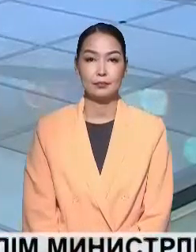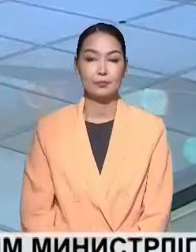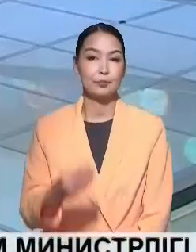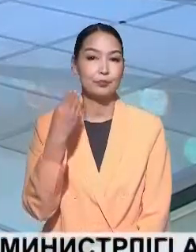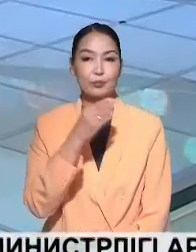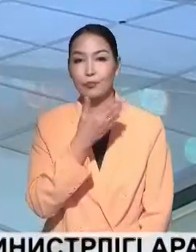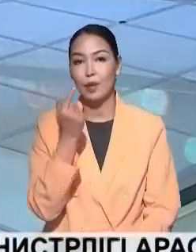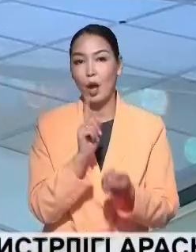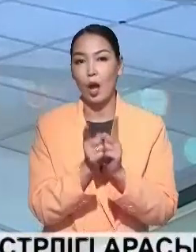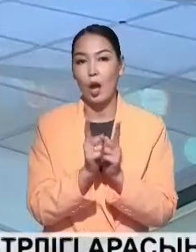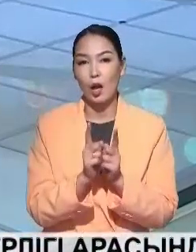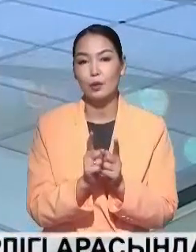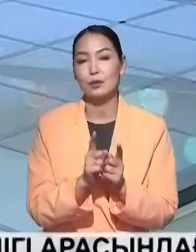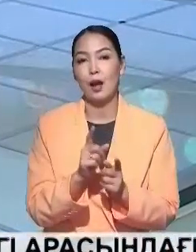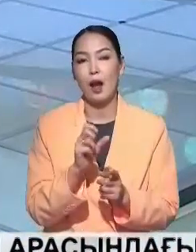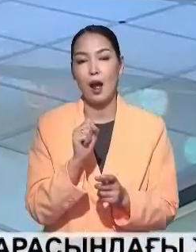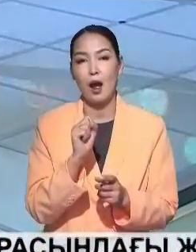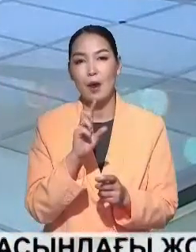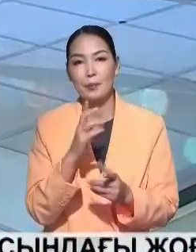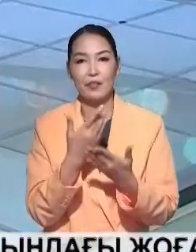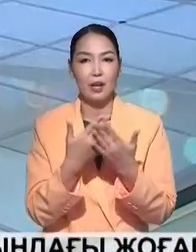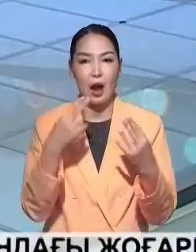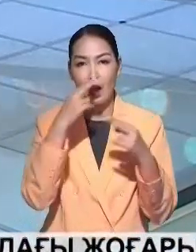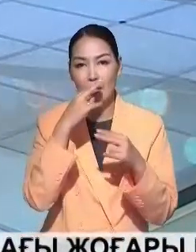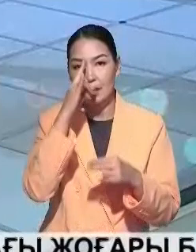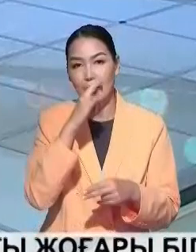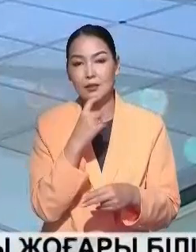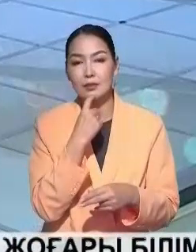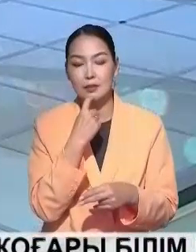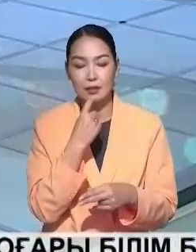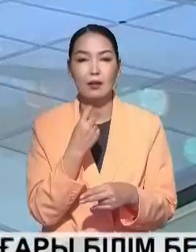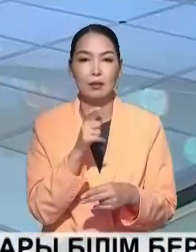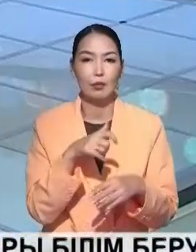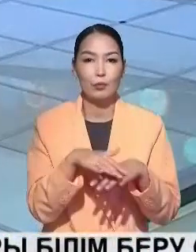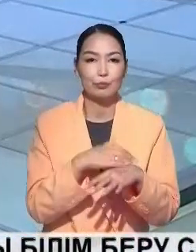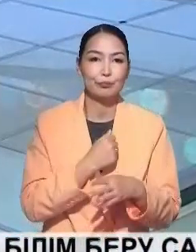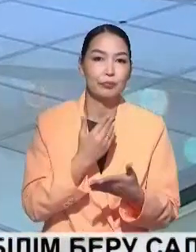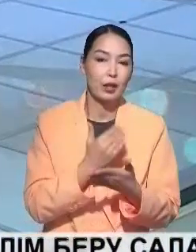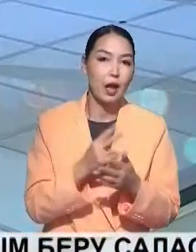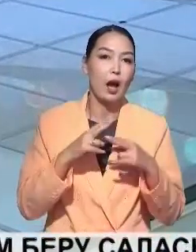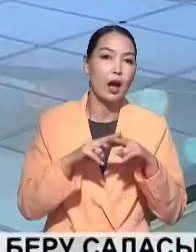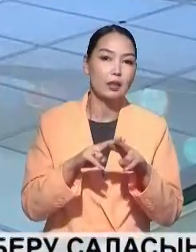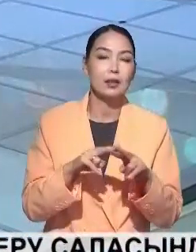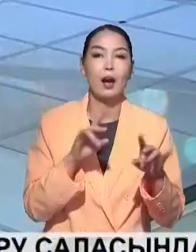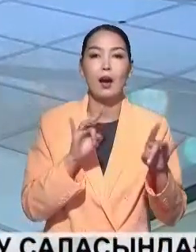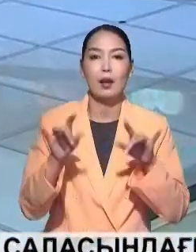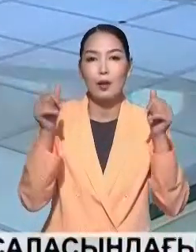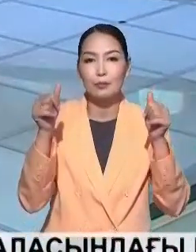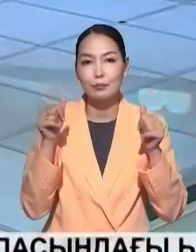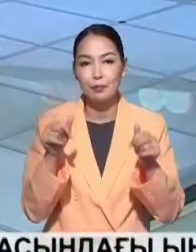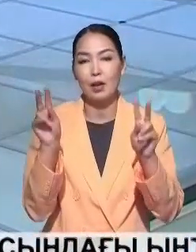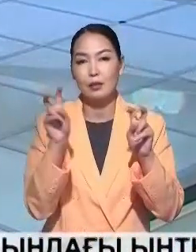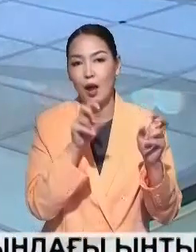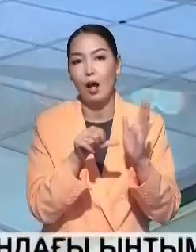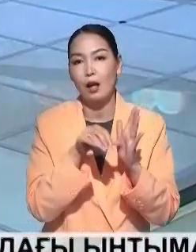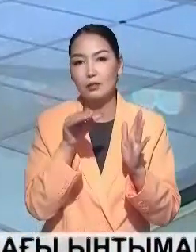Сауатсыз аударма, әріп қателермен қазақ тіліне деген атүсті көзқарас былтыр Астанада сыртқы жарнама мен маңдайша атаулары бойынша